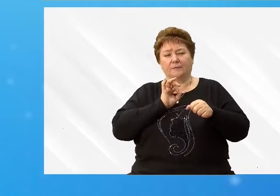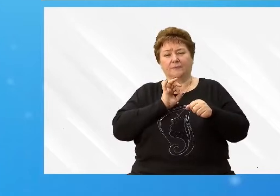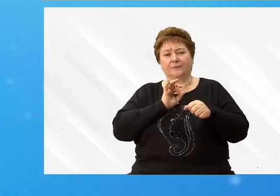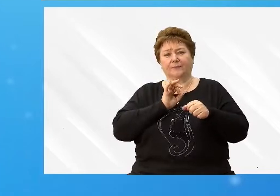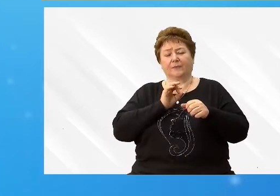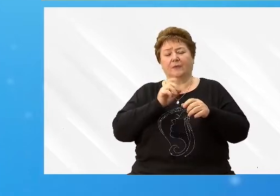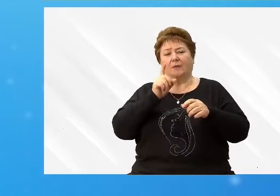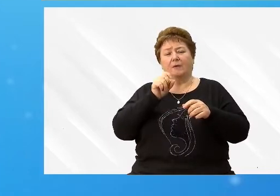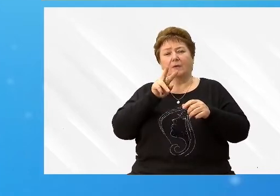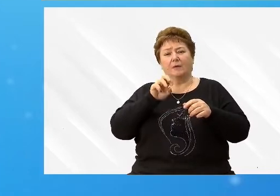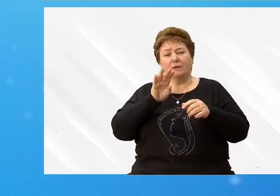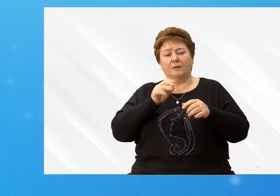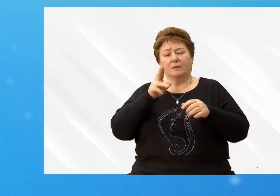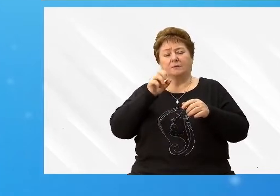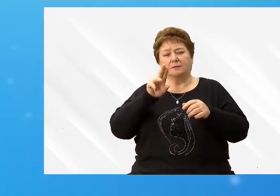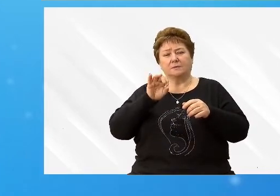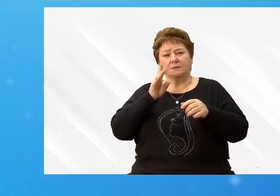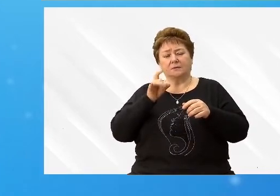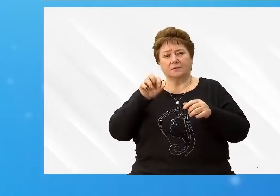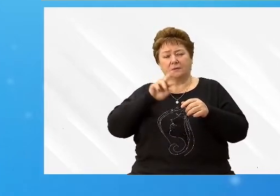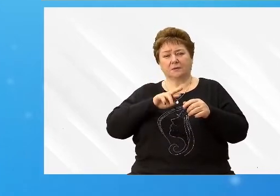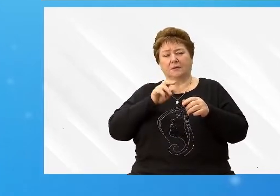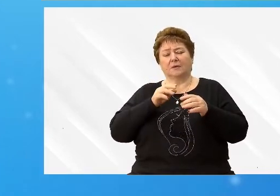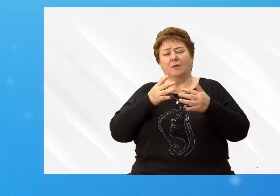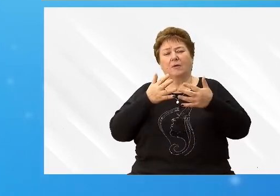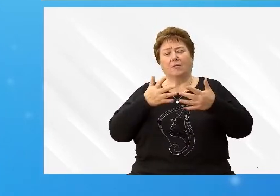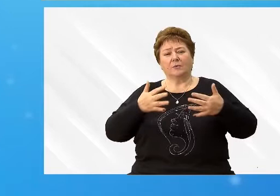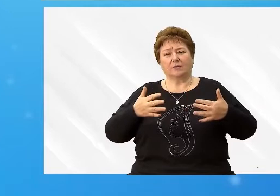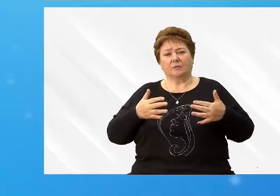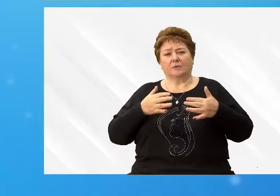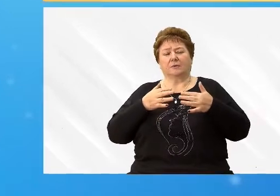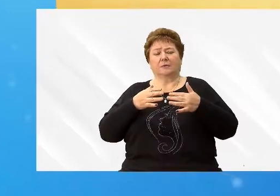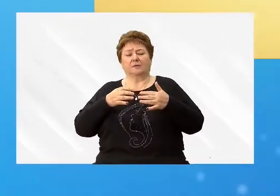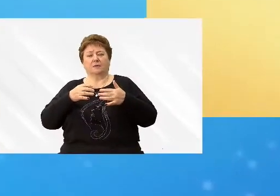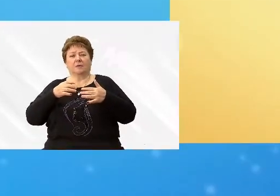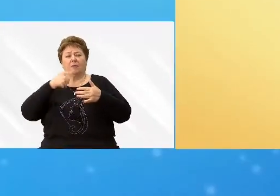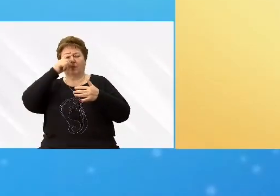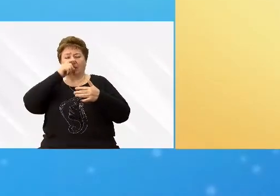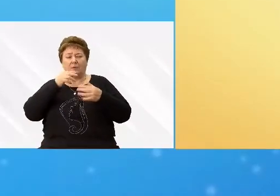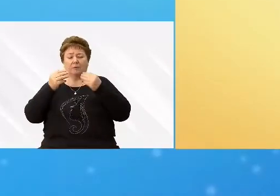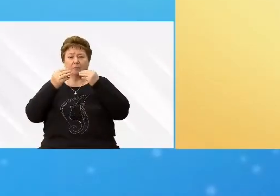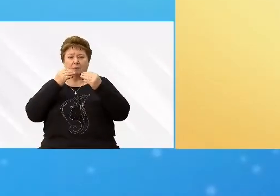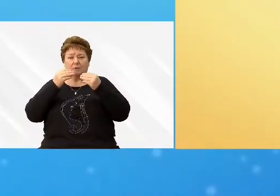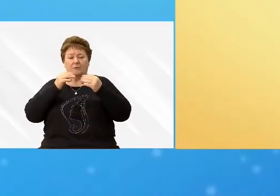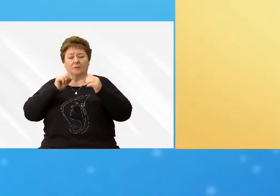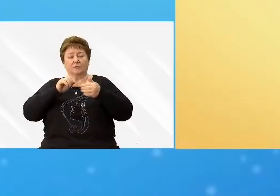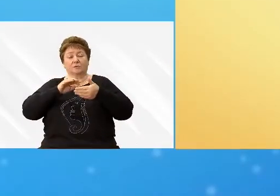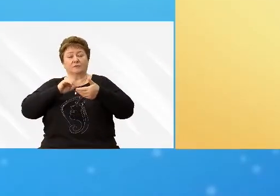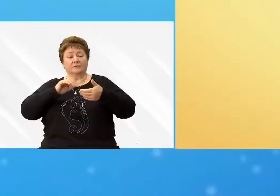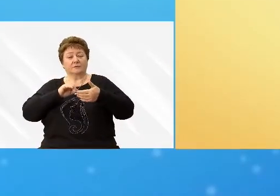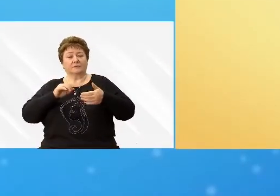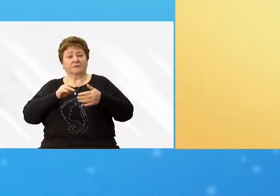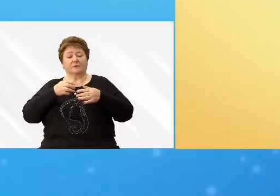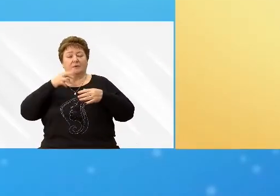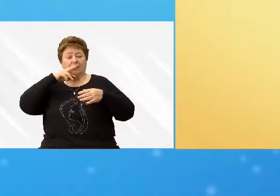холеры дизентерии употребление несвежих продуктов может вызвать отравление